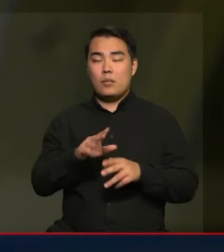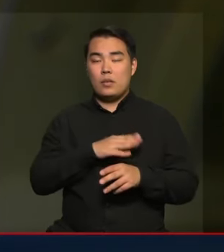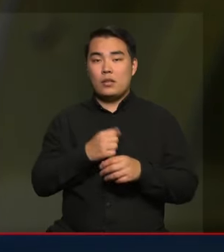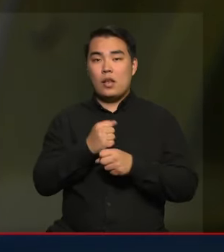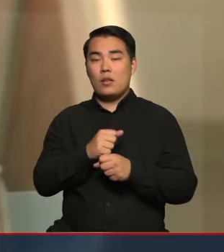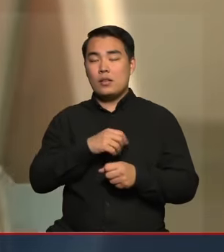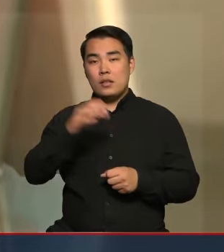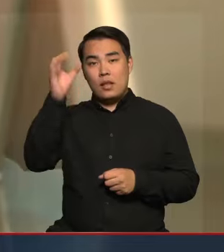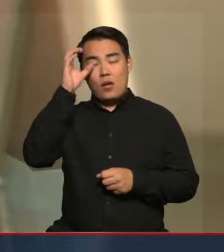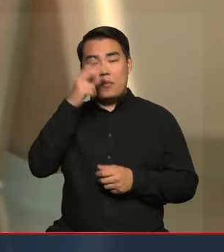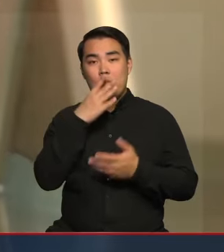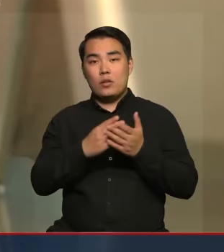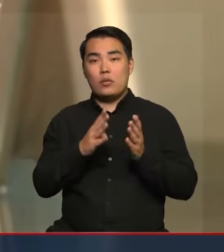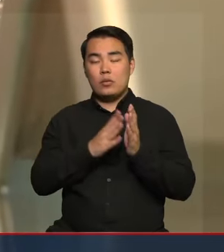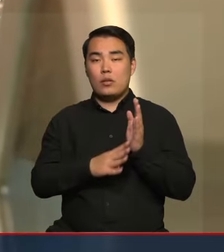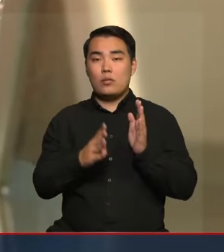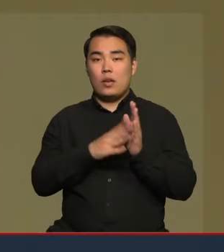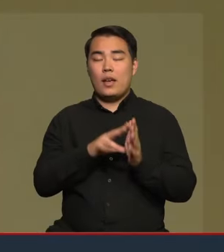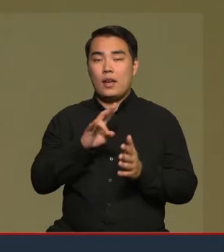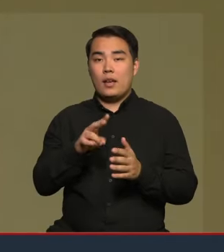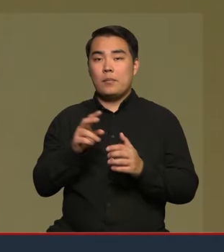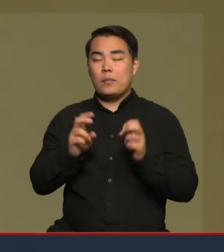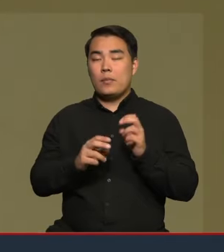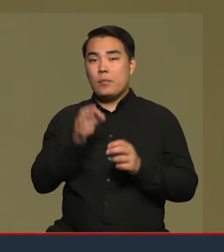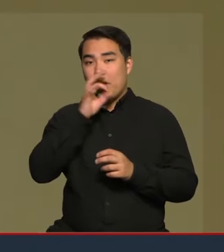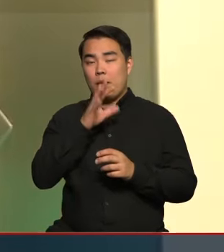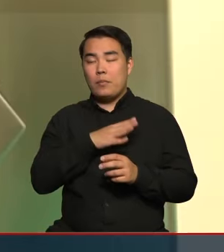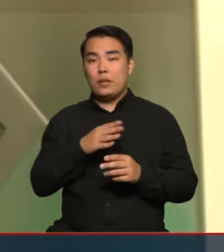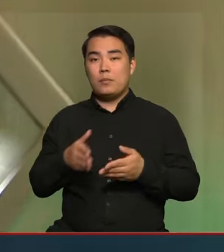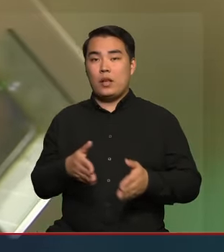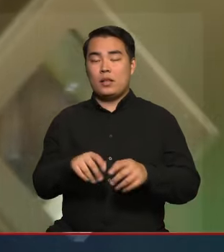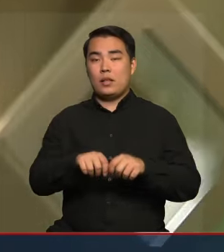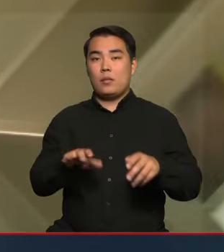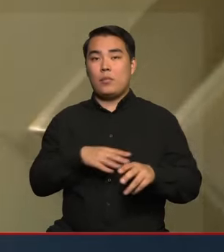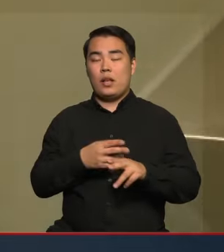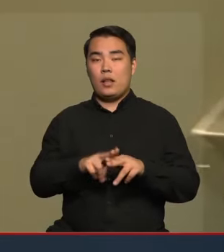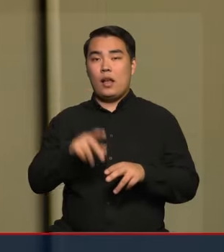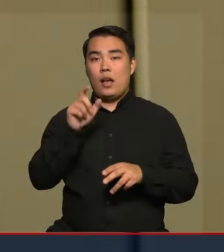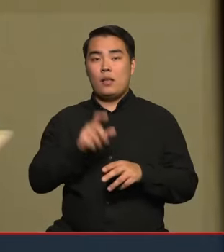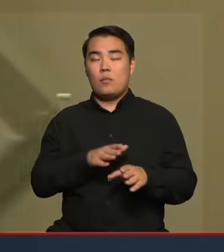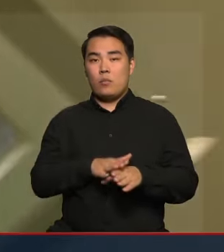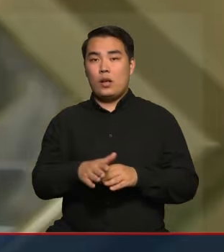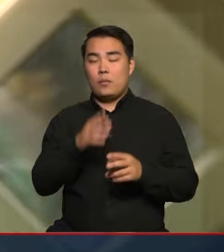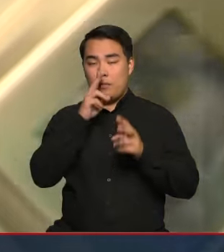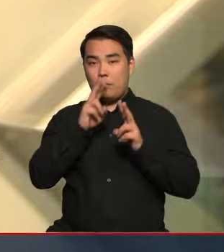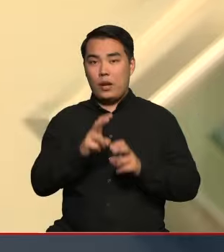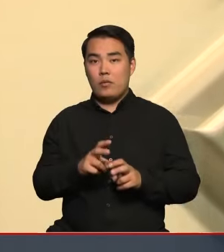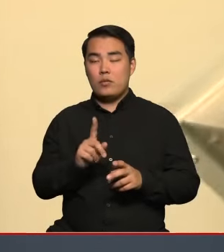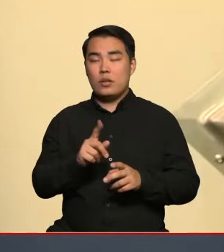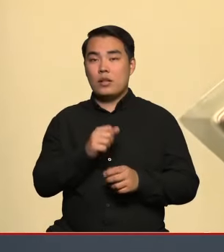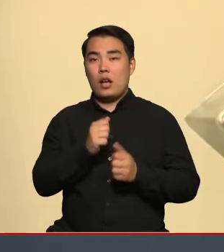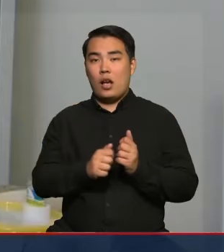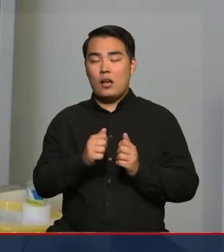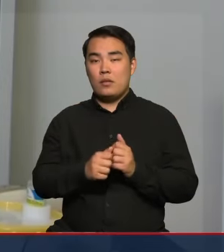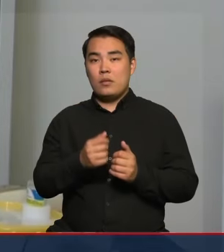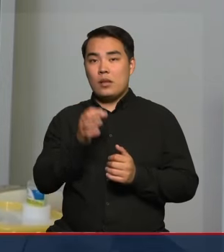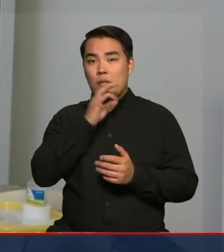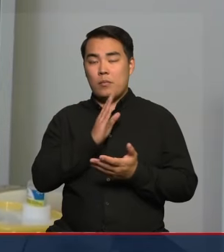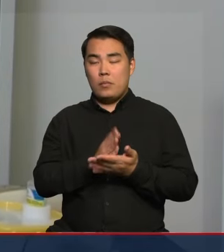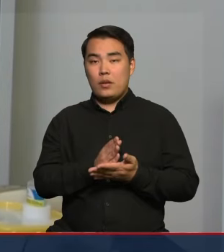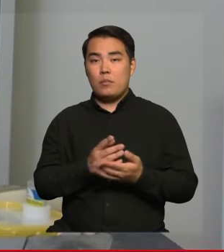алдымен технеция 99М препаратының өндірісін жолға қойды. Себебі ол адам ағзасын толық диагностикалау үшін жиі қолданылады.